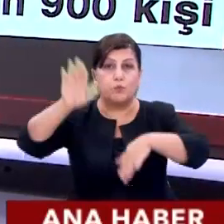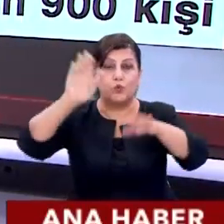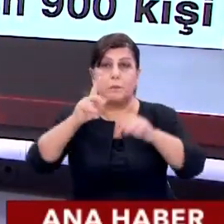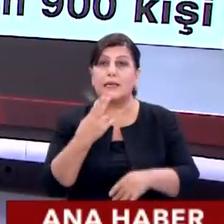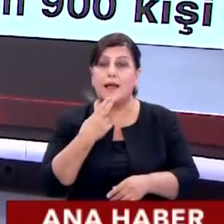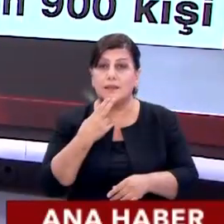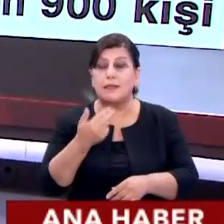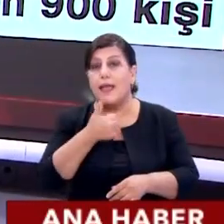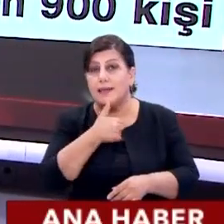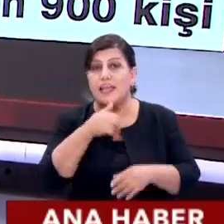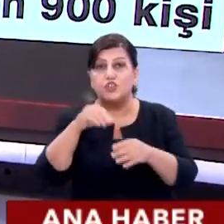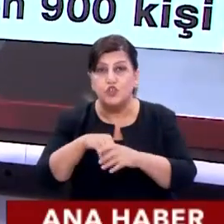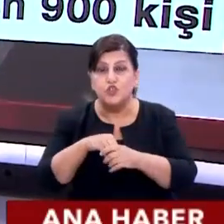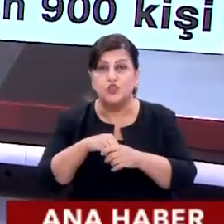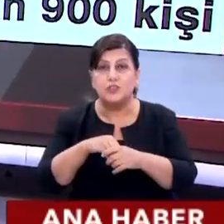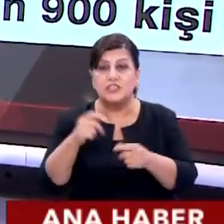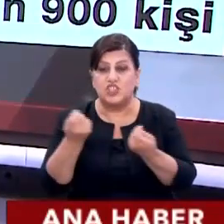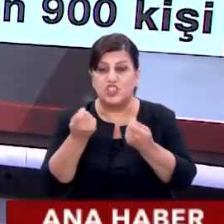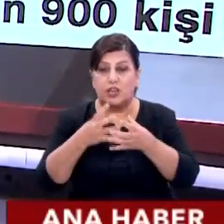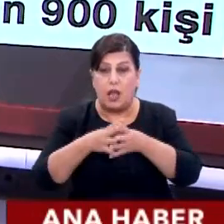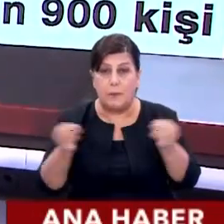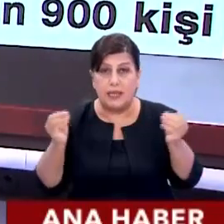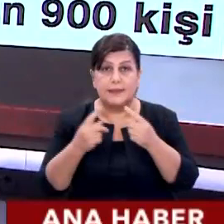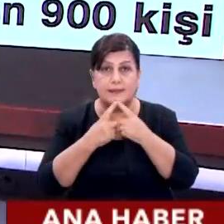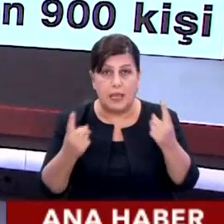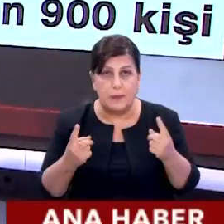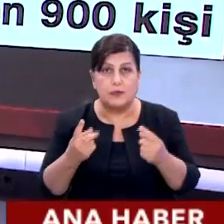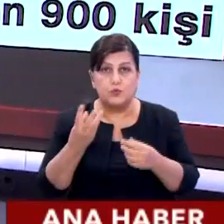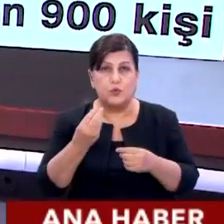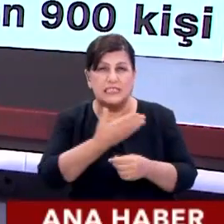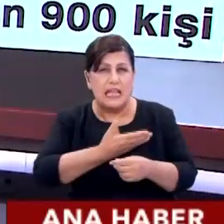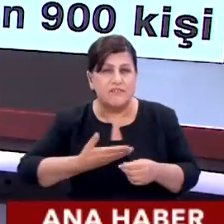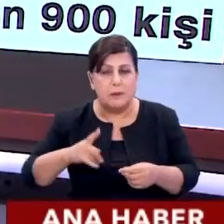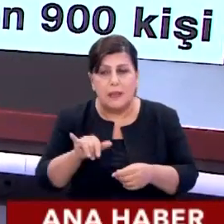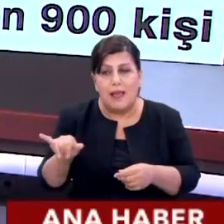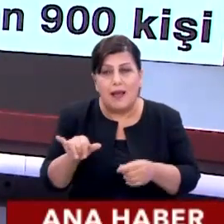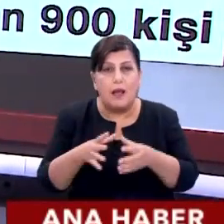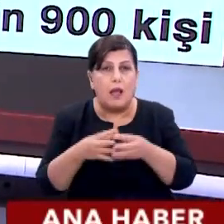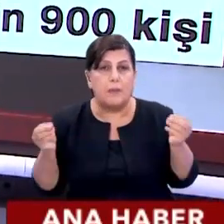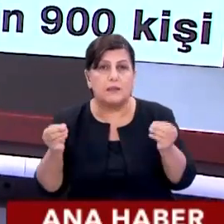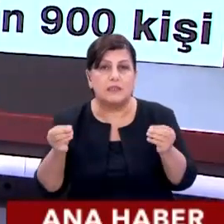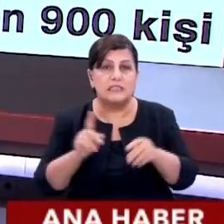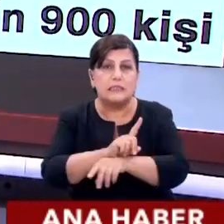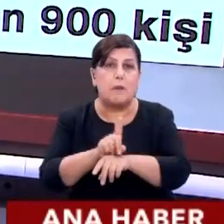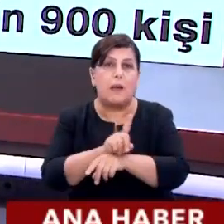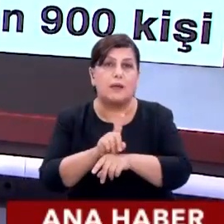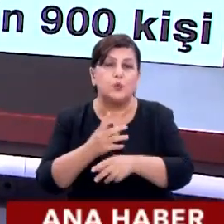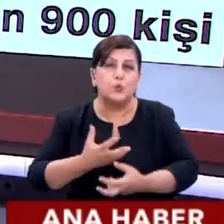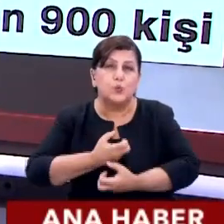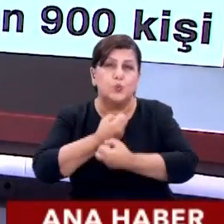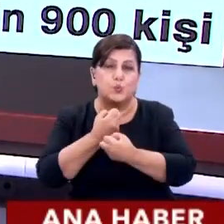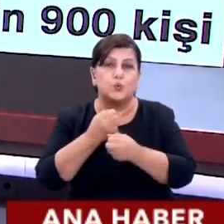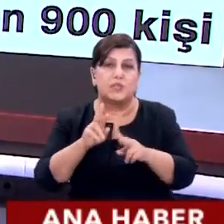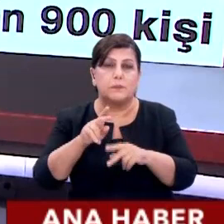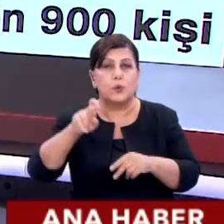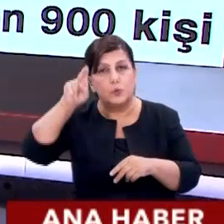kadın ya da erkek için işini kaybetmek demek çok sevdiği bir yakınını kaybettiği zaman ki üzüntü kadar